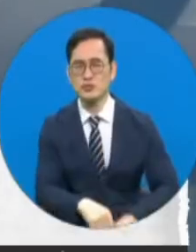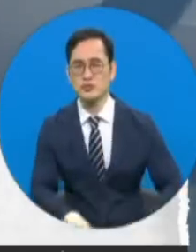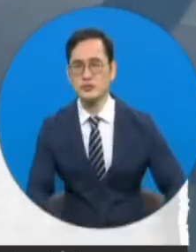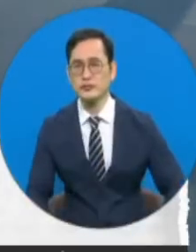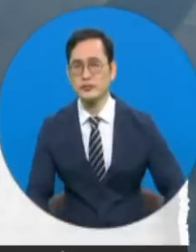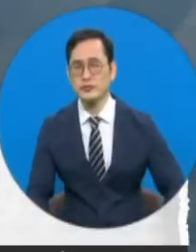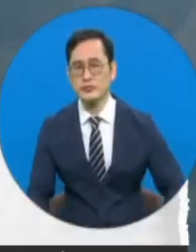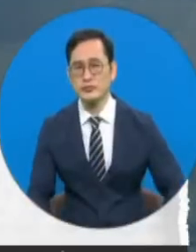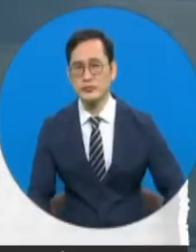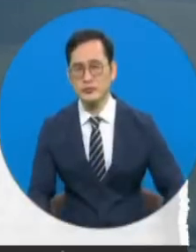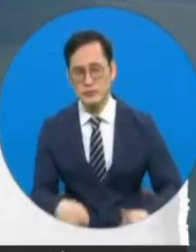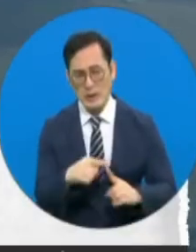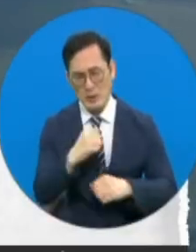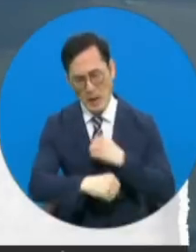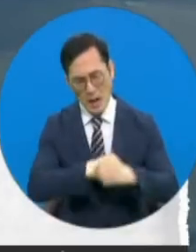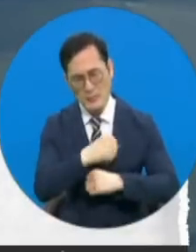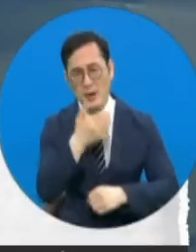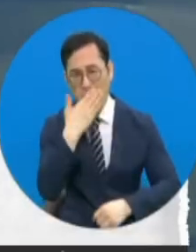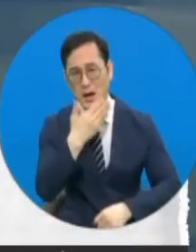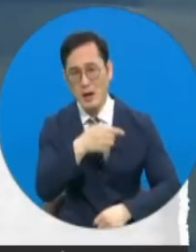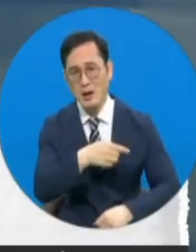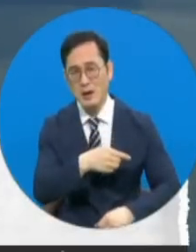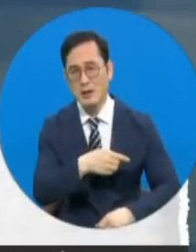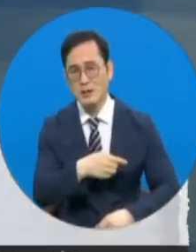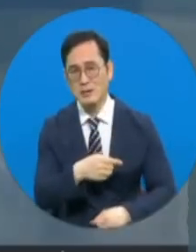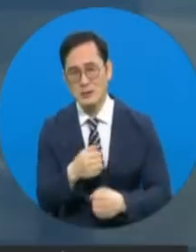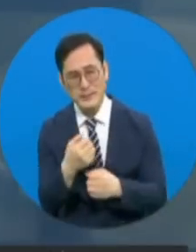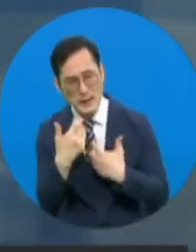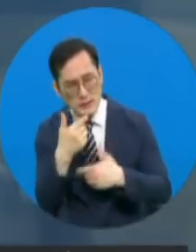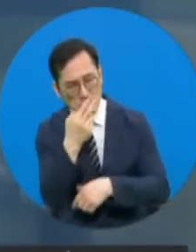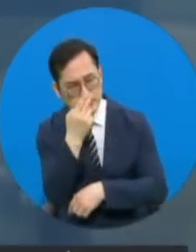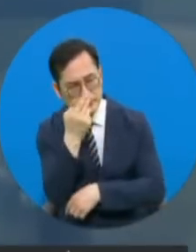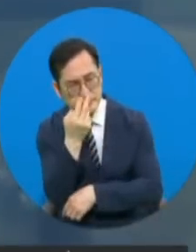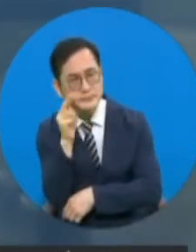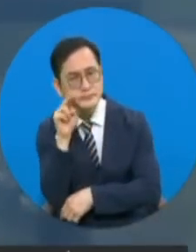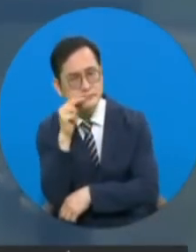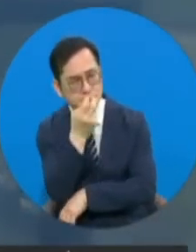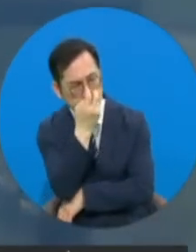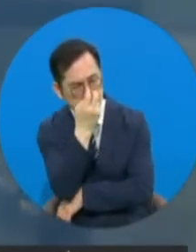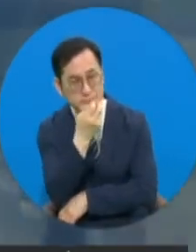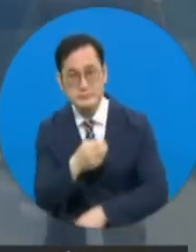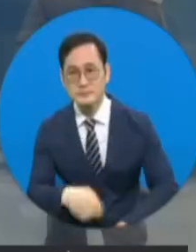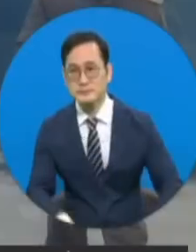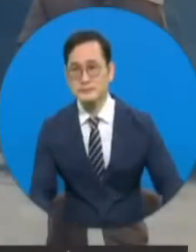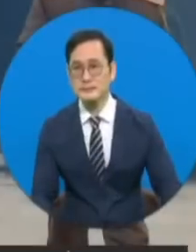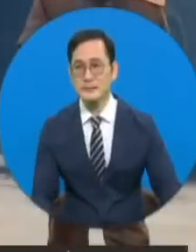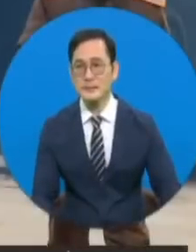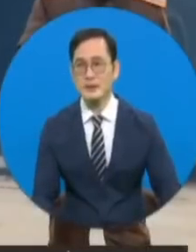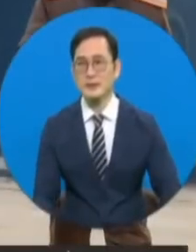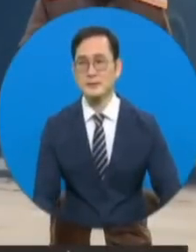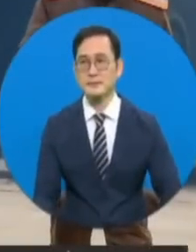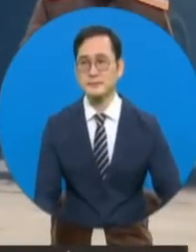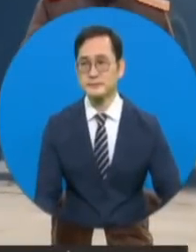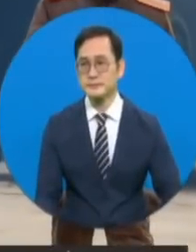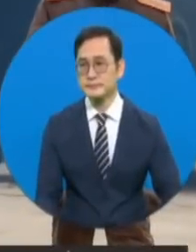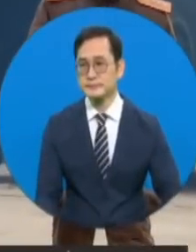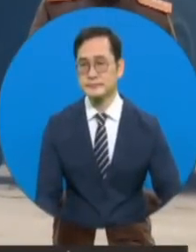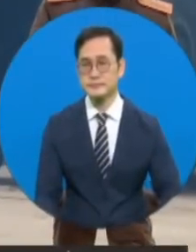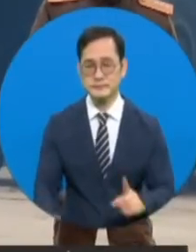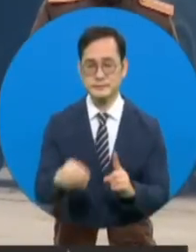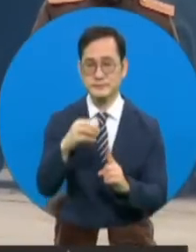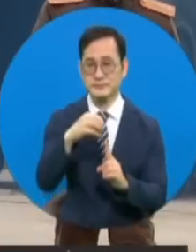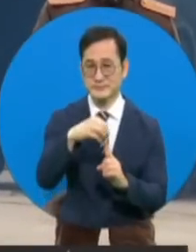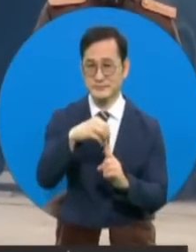공개하면서 무슨 영화 탑건을 비슷하게 따라한 건 아니냐라는 언론에 분석도 있었을 때에 탄두 부분에